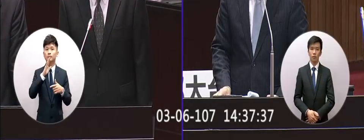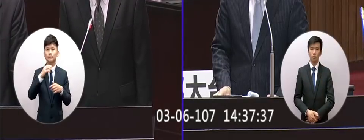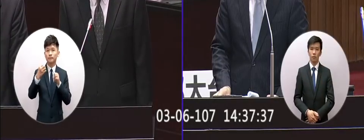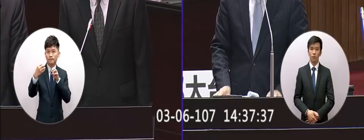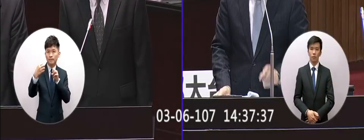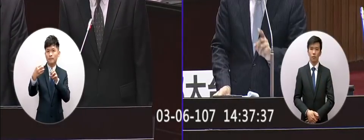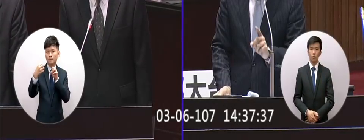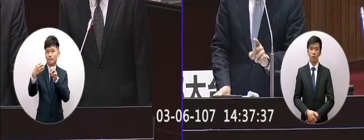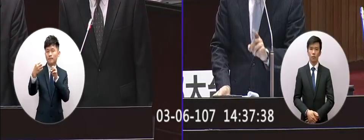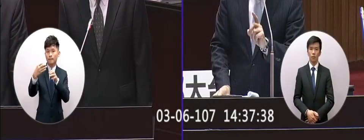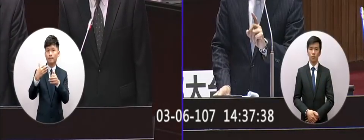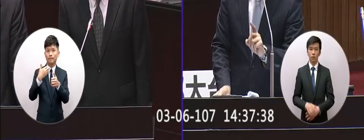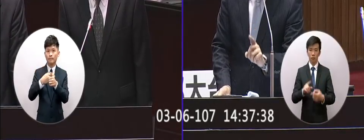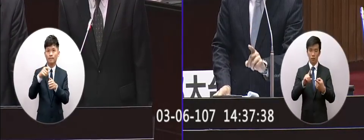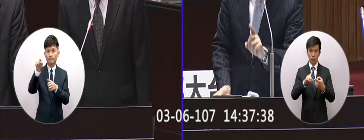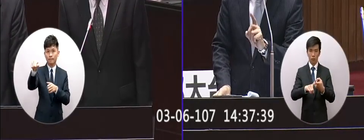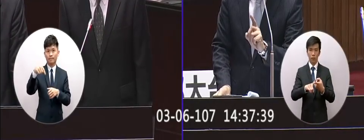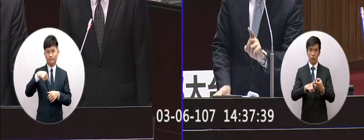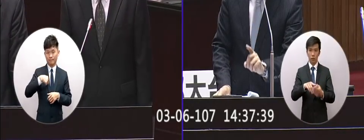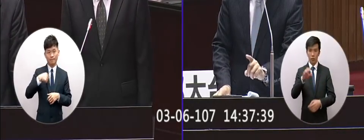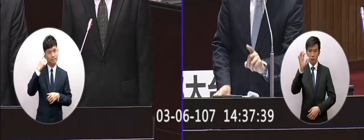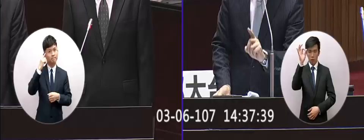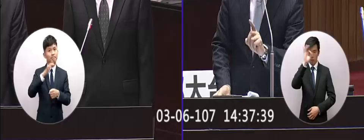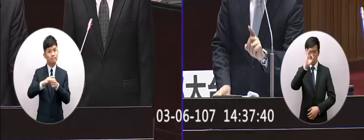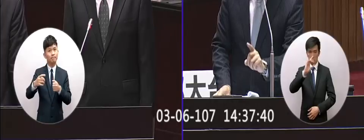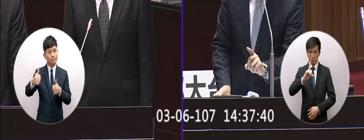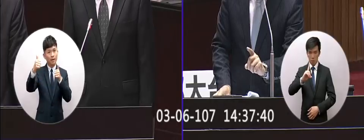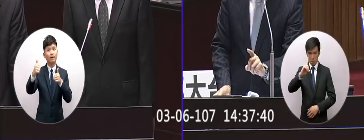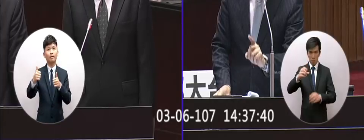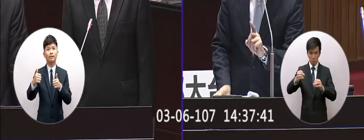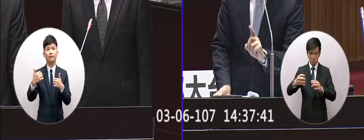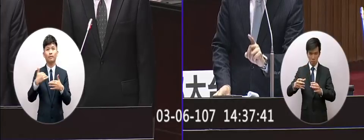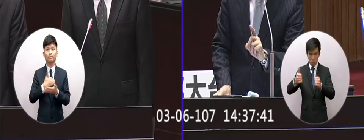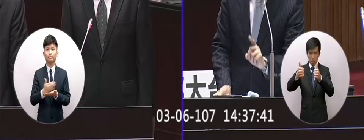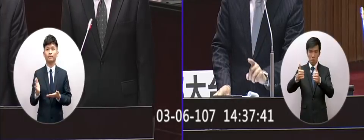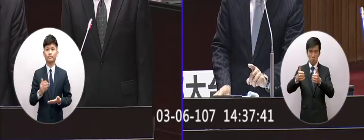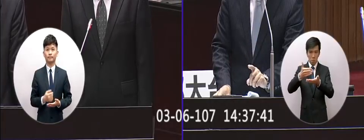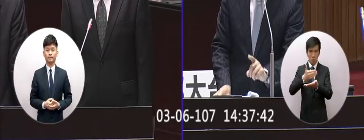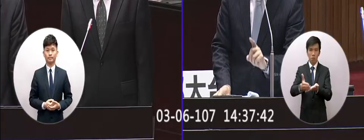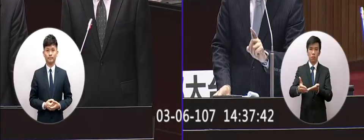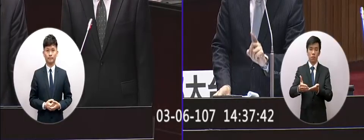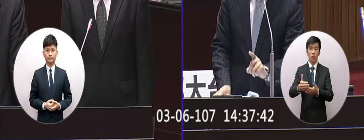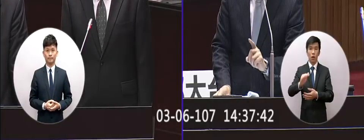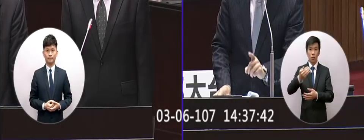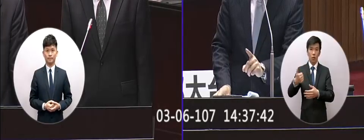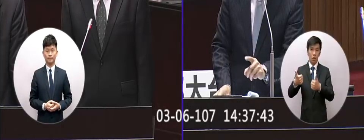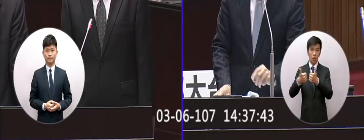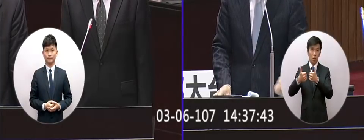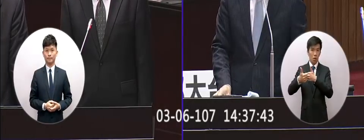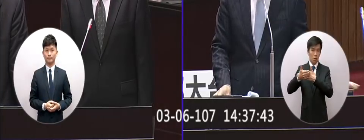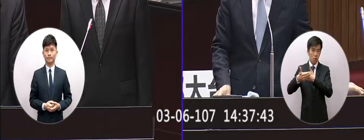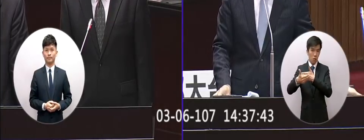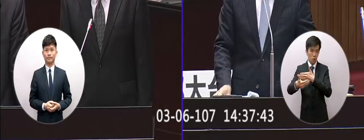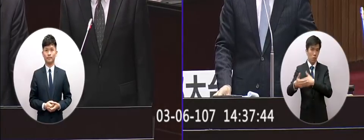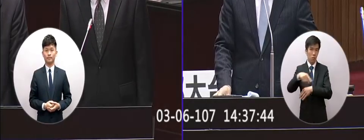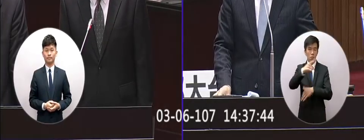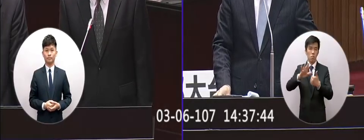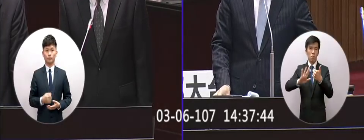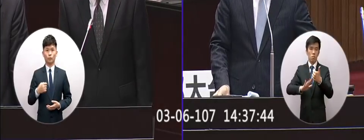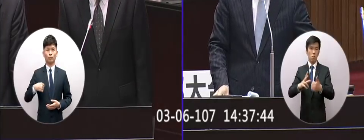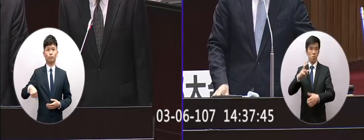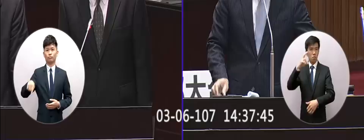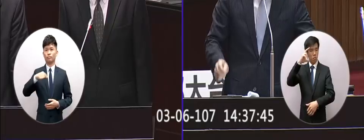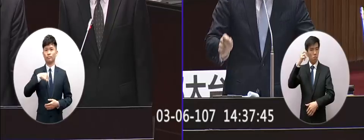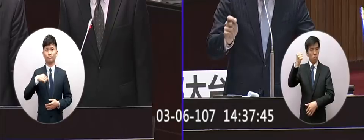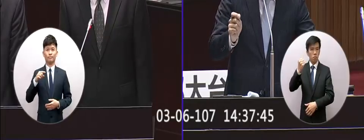一个让大家都觉得满意的。 找到一个满意的解决之道。可是，在这过程里面，态度不能软弱。 我们从来